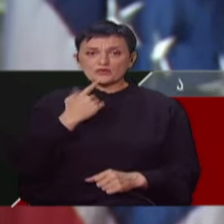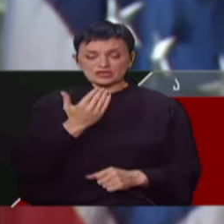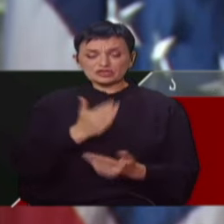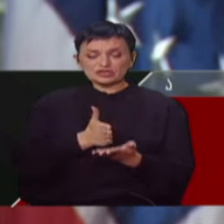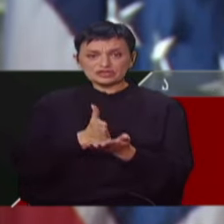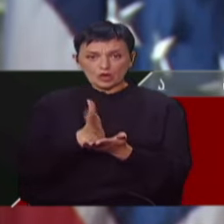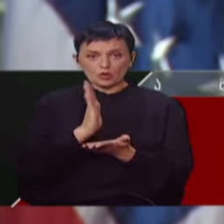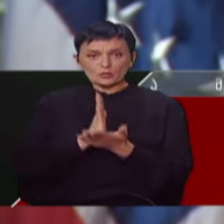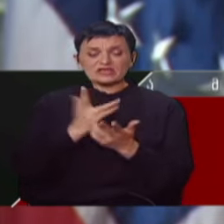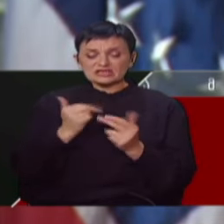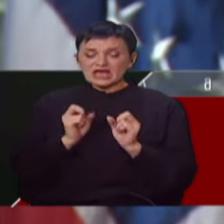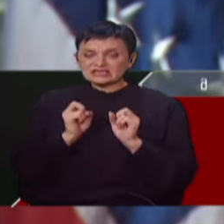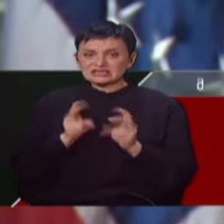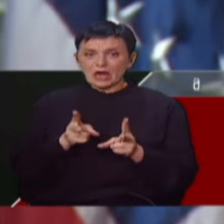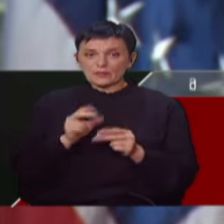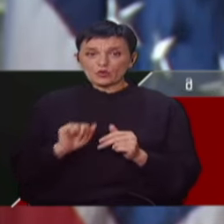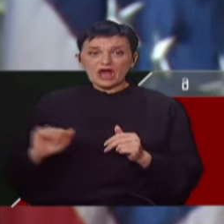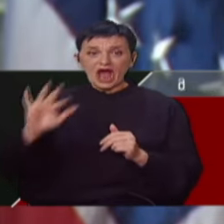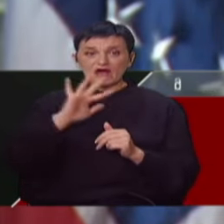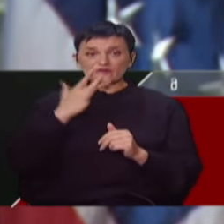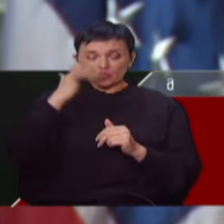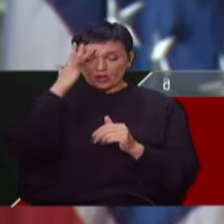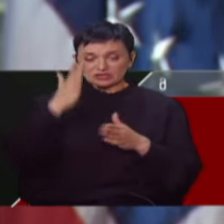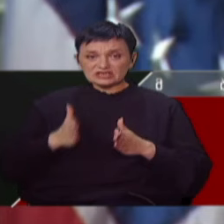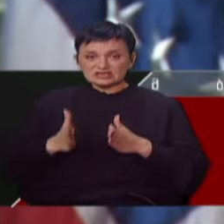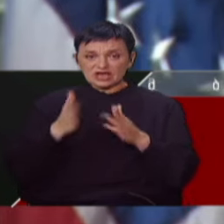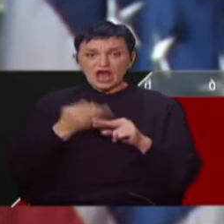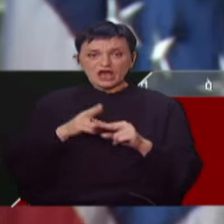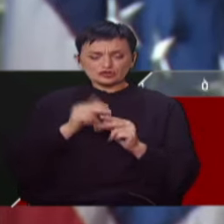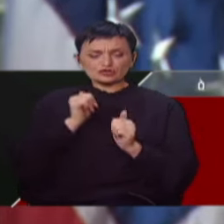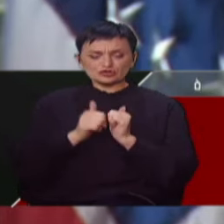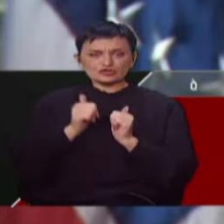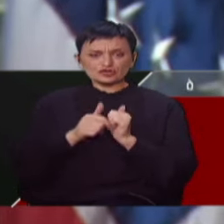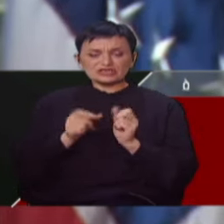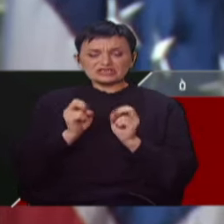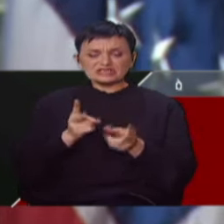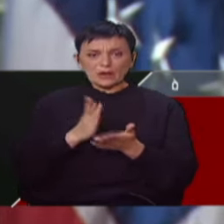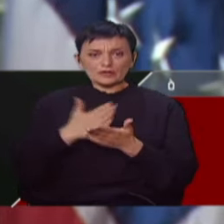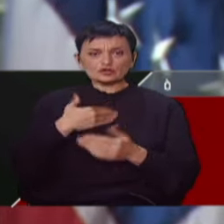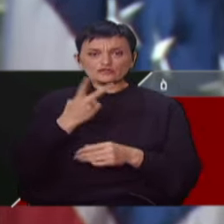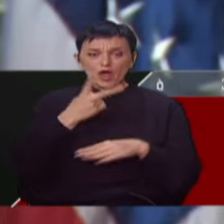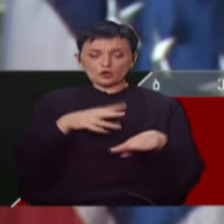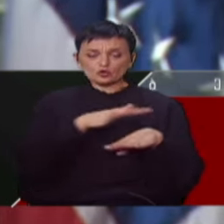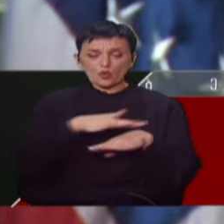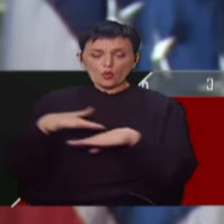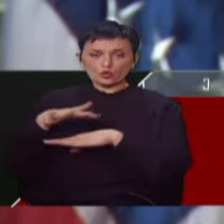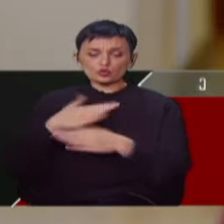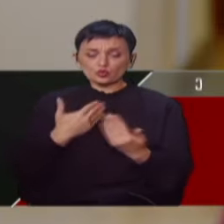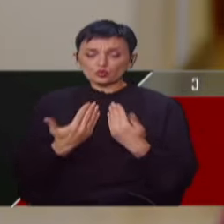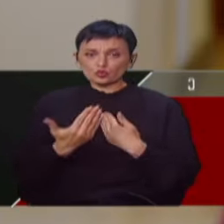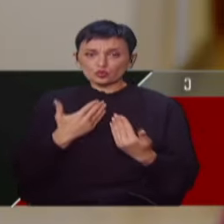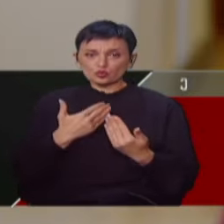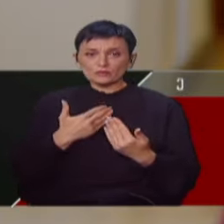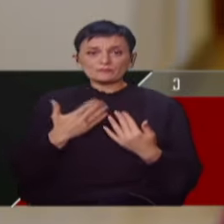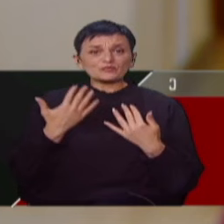ტრაექტორიაზე აყენებს და საფრთხეს უქმნის მათ ევროატლანტიკურ გზას. ხშირად ეს აშკარად საფრთხეს უქმნის ჩვენს ორ ქვეყანას შორის ურთიერთობას.